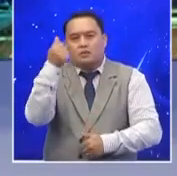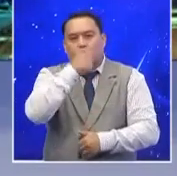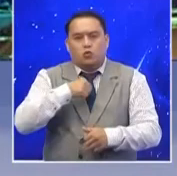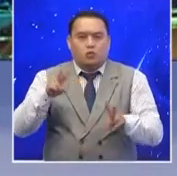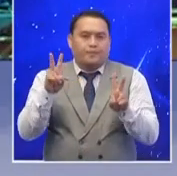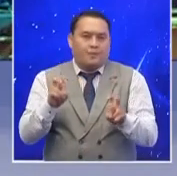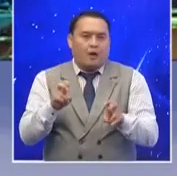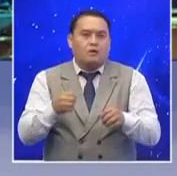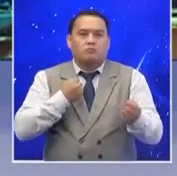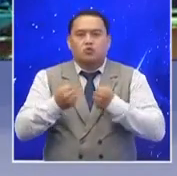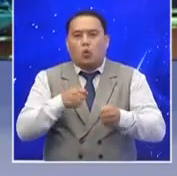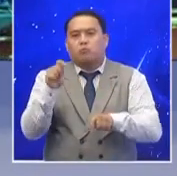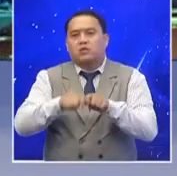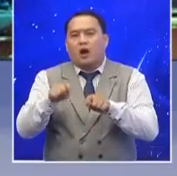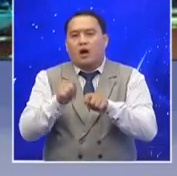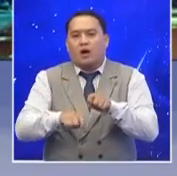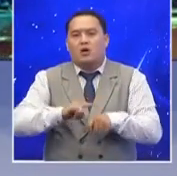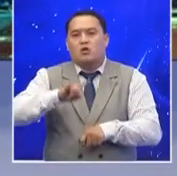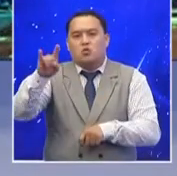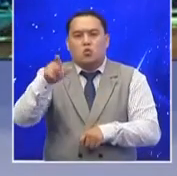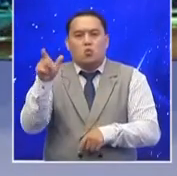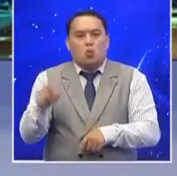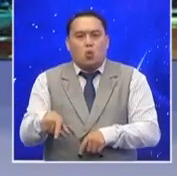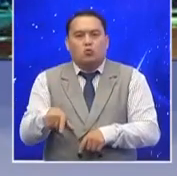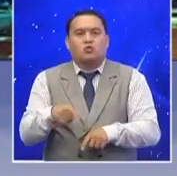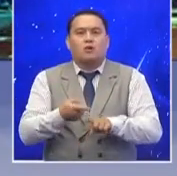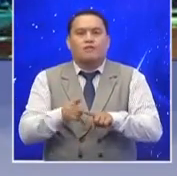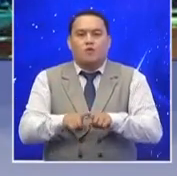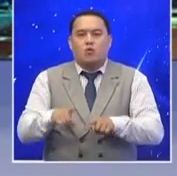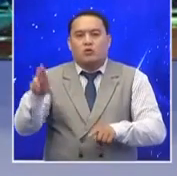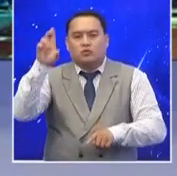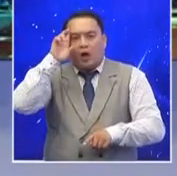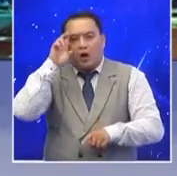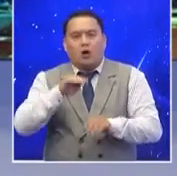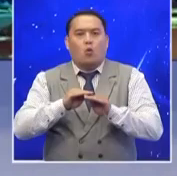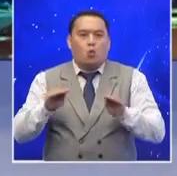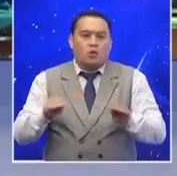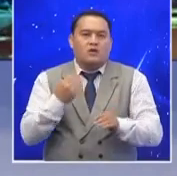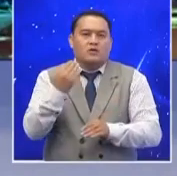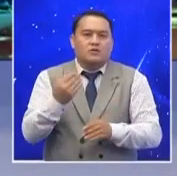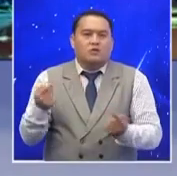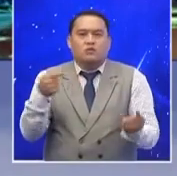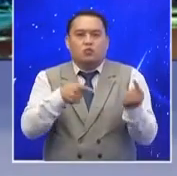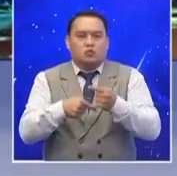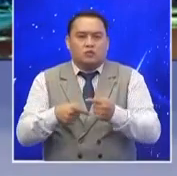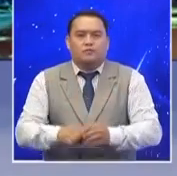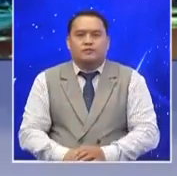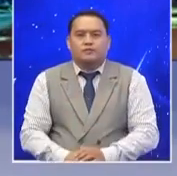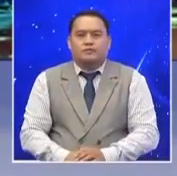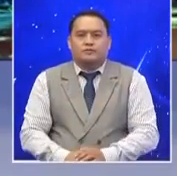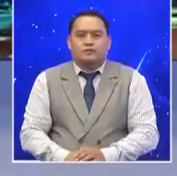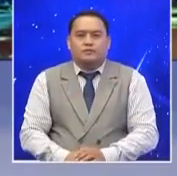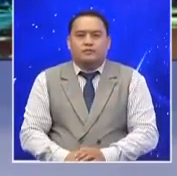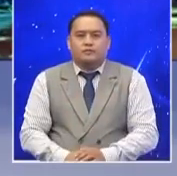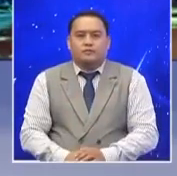2020. На прочность проверились как навыки летчиков и противовоздушной обороны страны, так и их уровень взаимодействия. Подробно расскажет